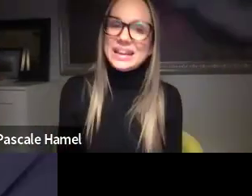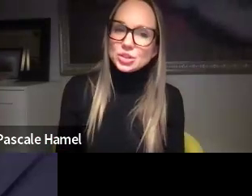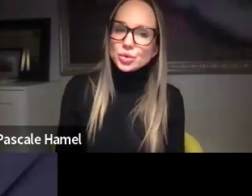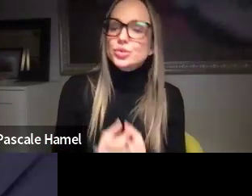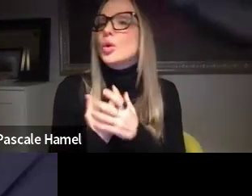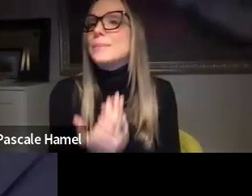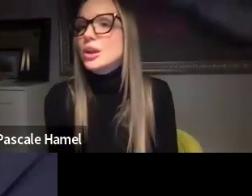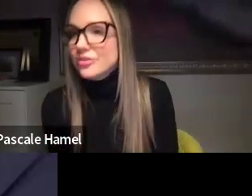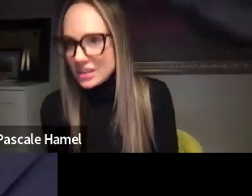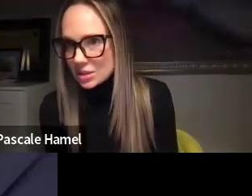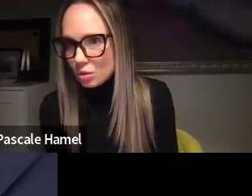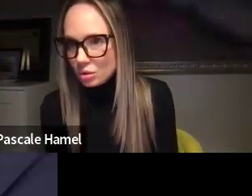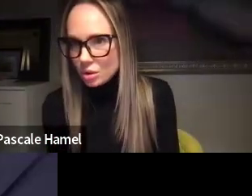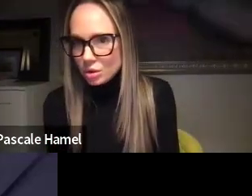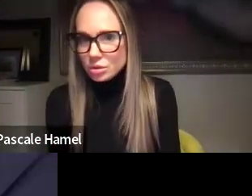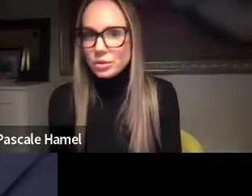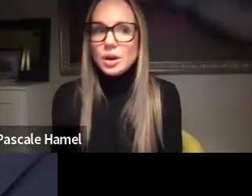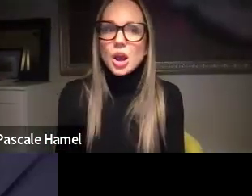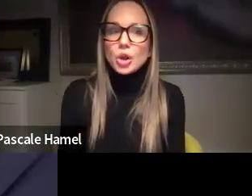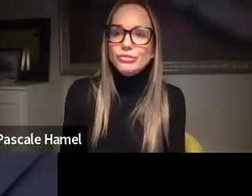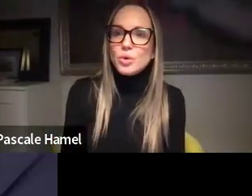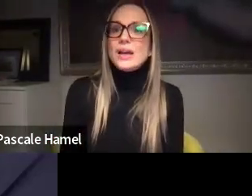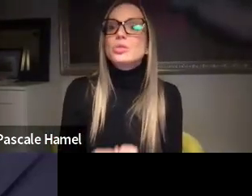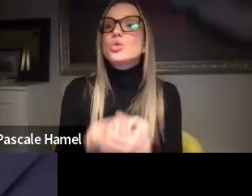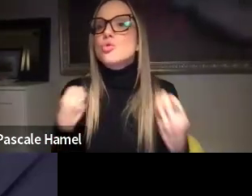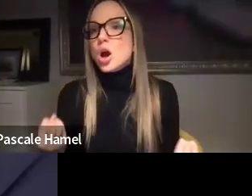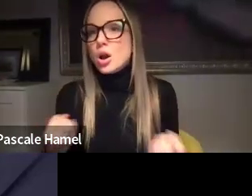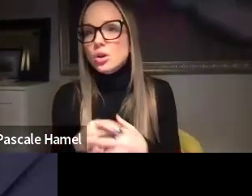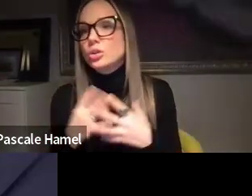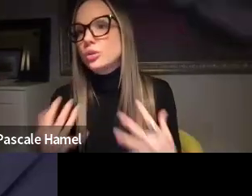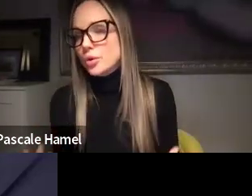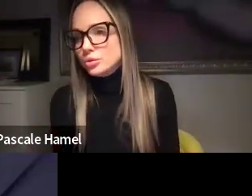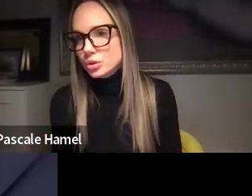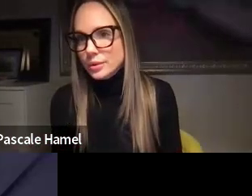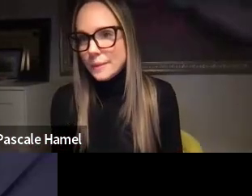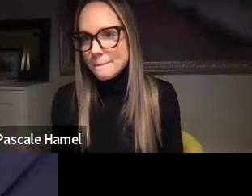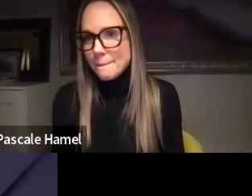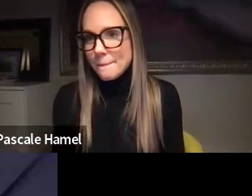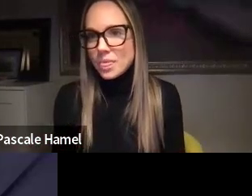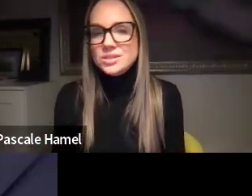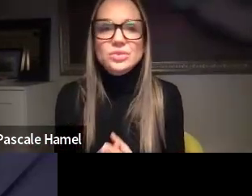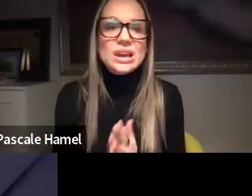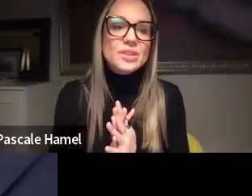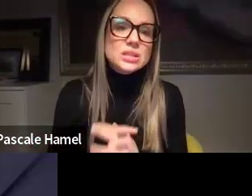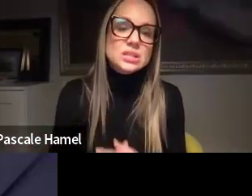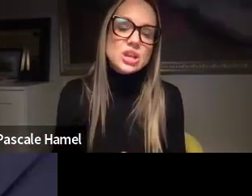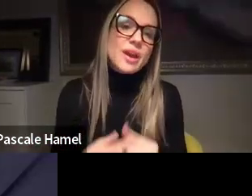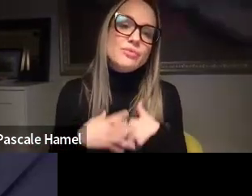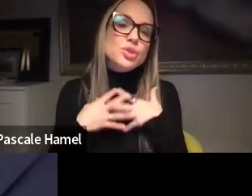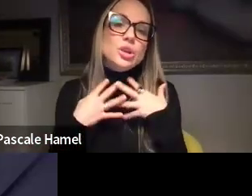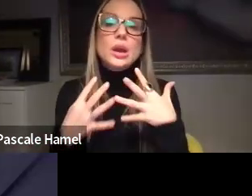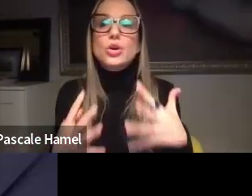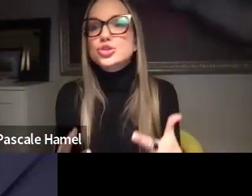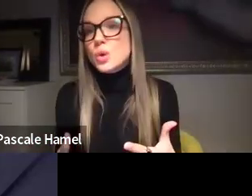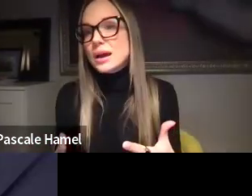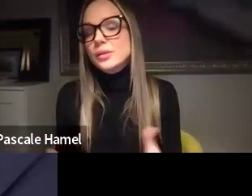Le blazer, ce qu'on appelle le veston. Encore une fois, couleur neutre. Si j'avais